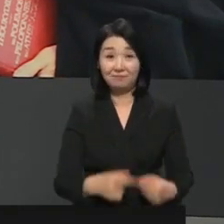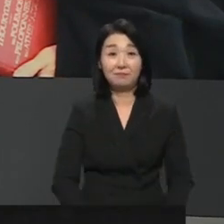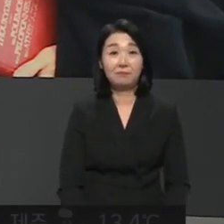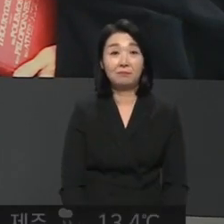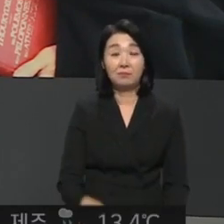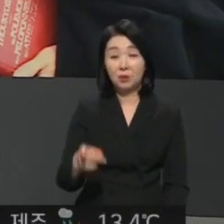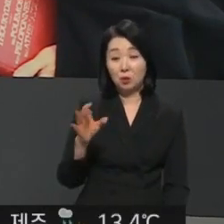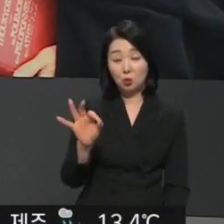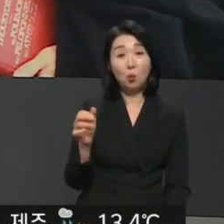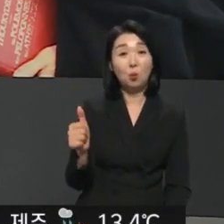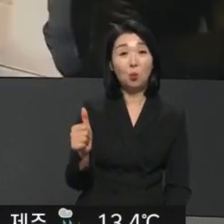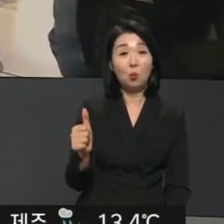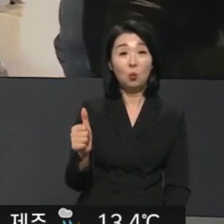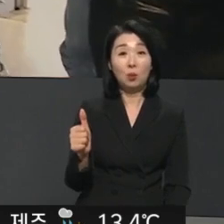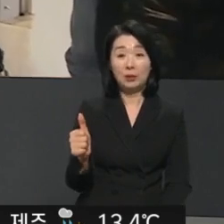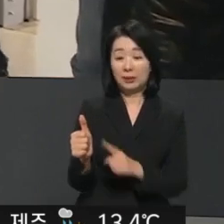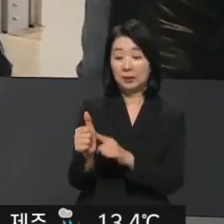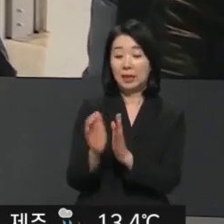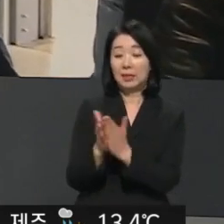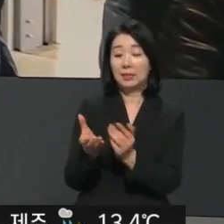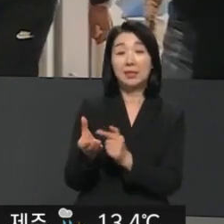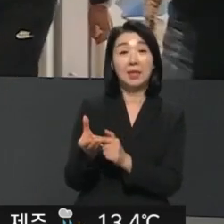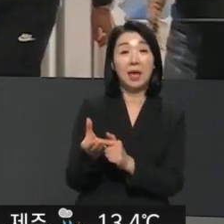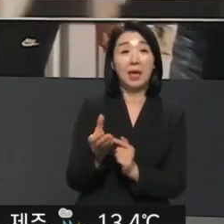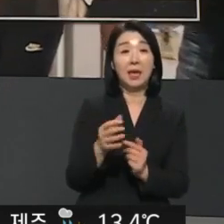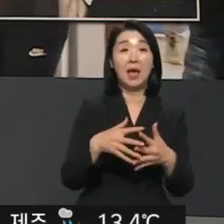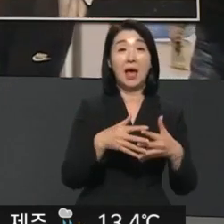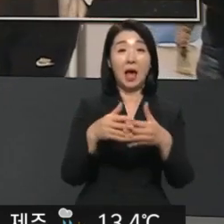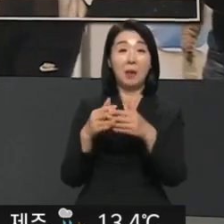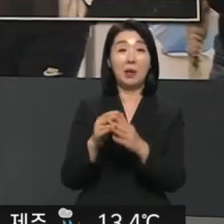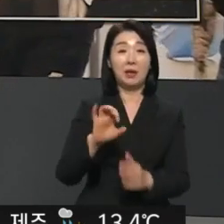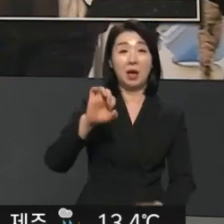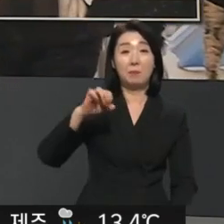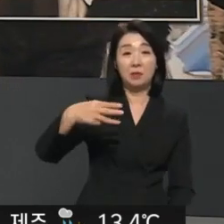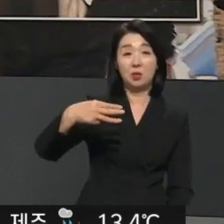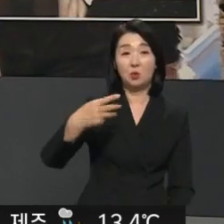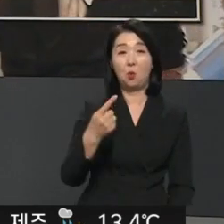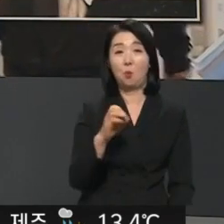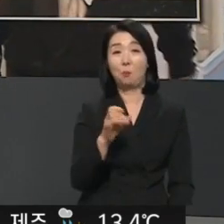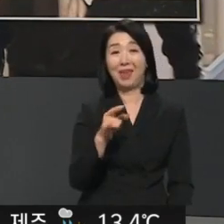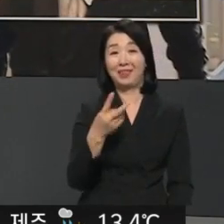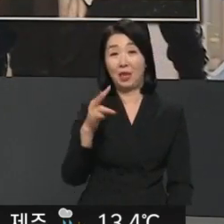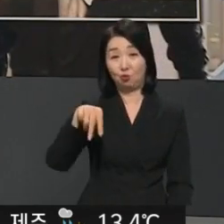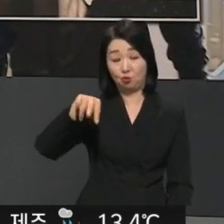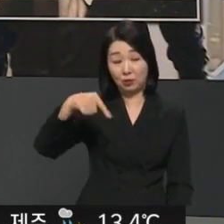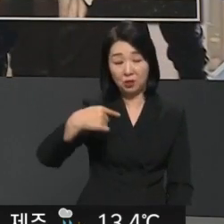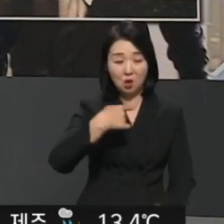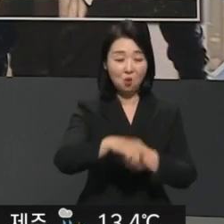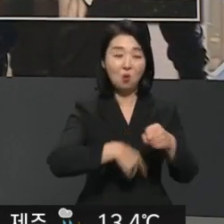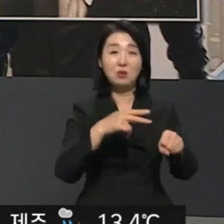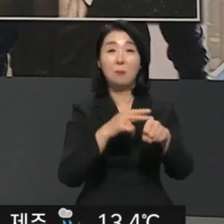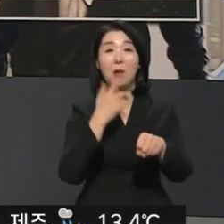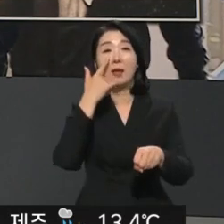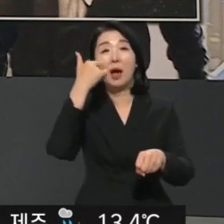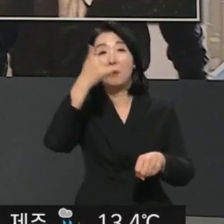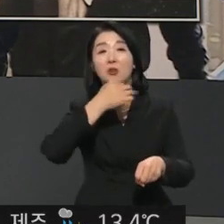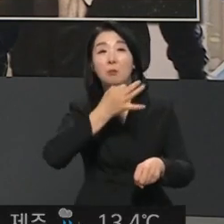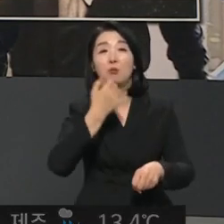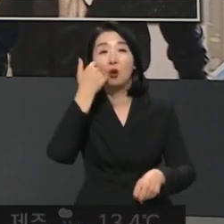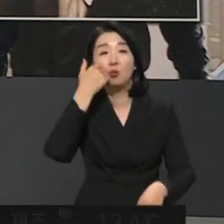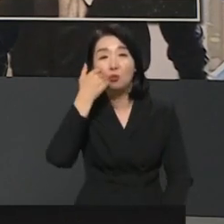하고요. 송 전 대표가 손에 든 책은 아메리칸 프로메테우스였습니다. 원자폭탄의 아버지로 불리는 로버트